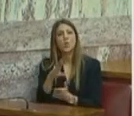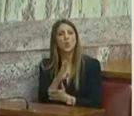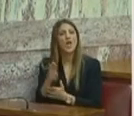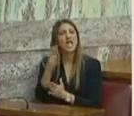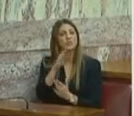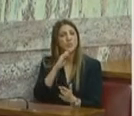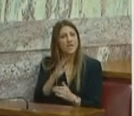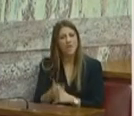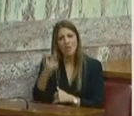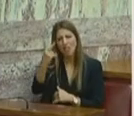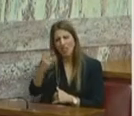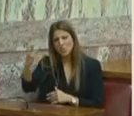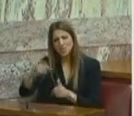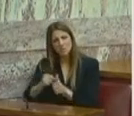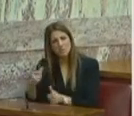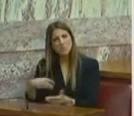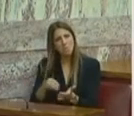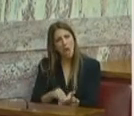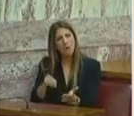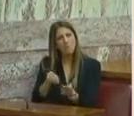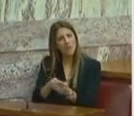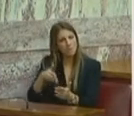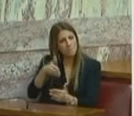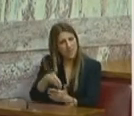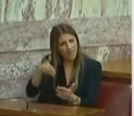κάθε 2-3 μήνες.» Στο ίδιο ένθετο ο Τίτος